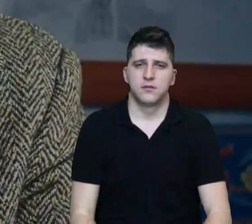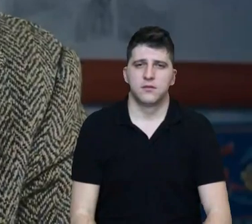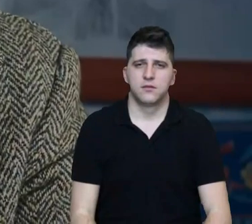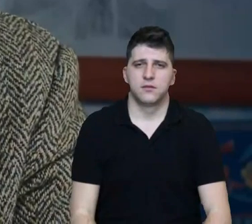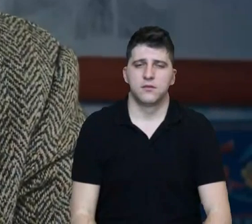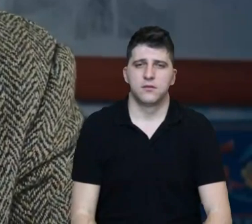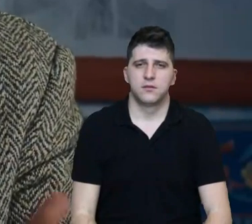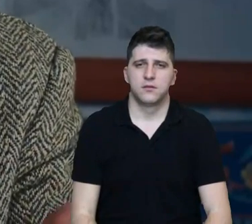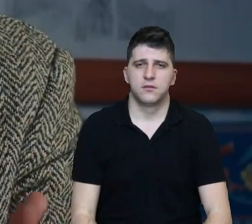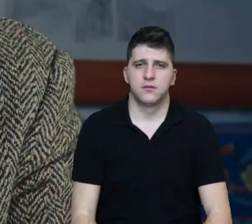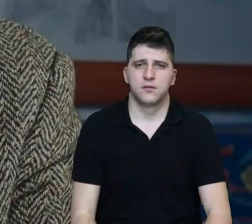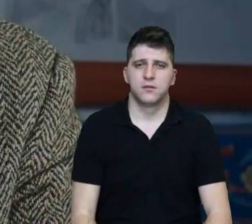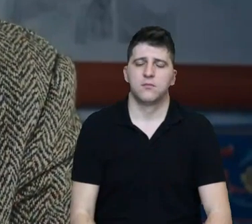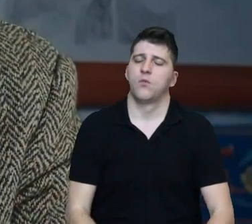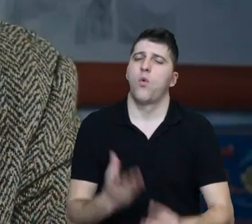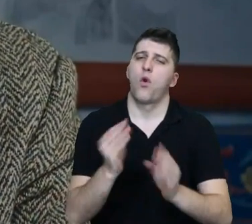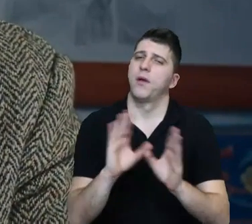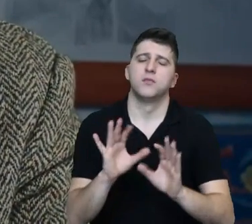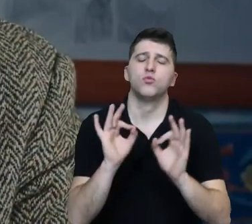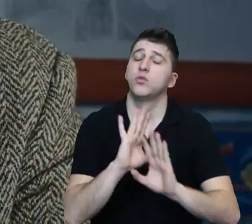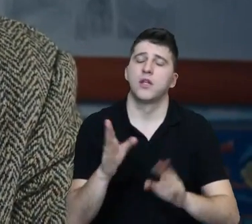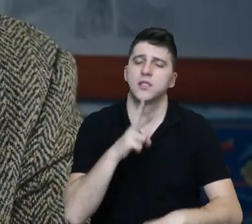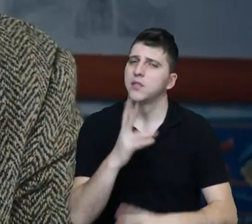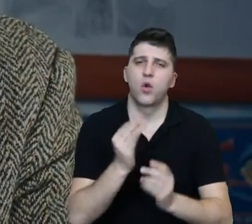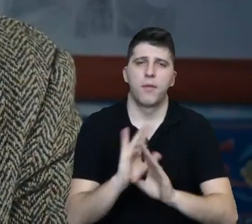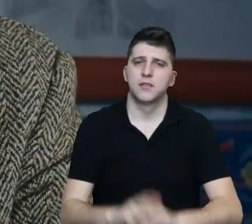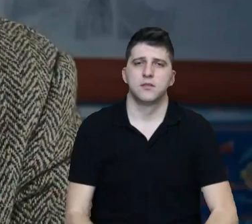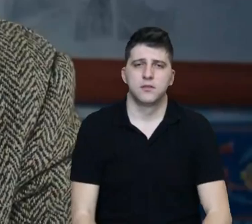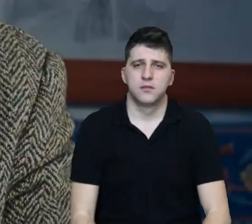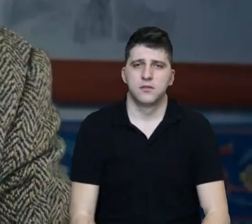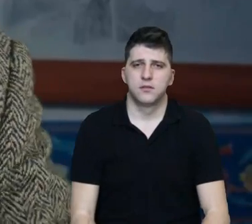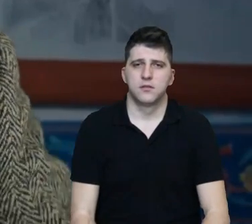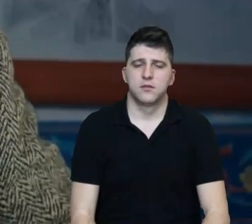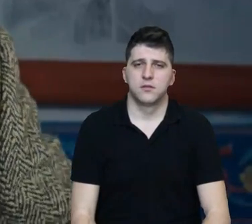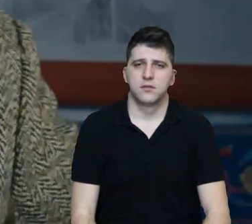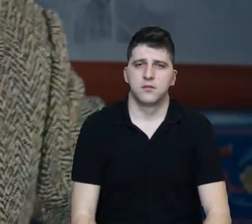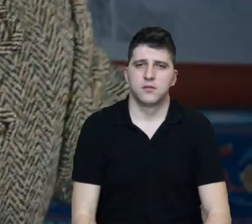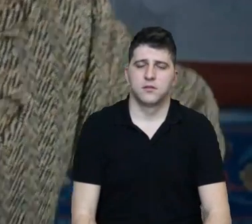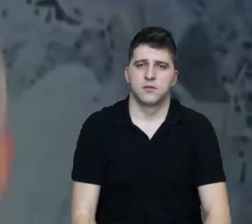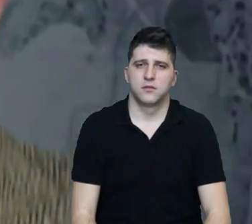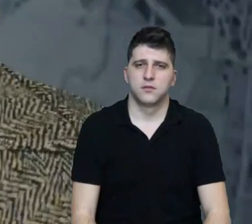görülmüyor. Olacak iş değil ya. Gerçekten. Ciddi ifadesiyle ayağa kalktı.